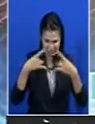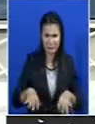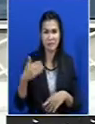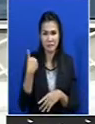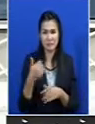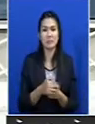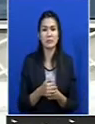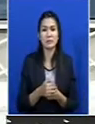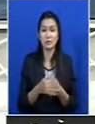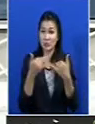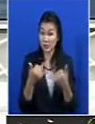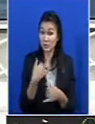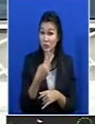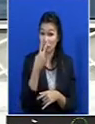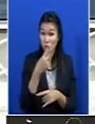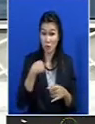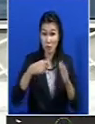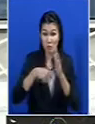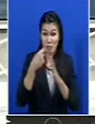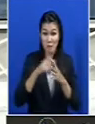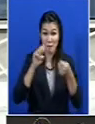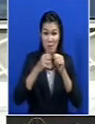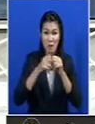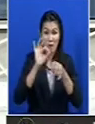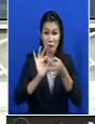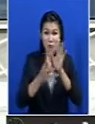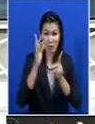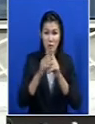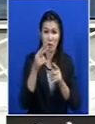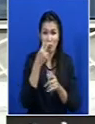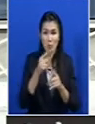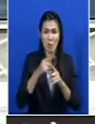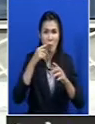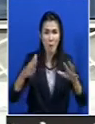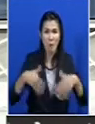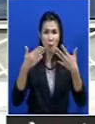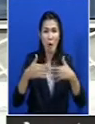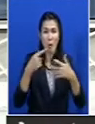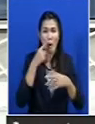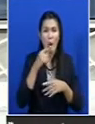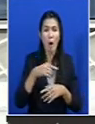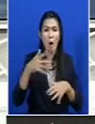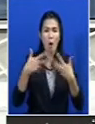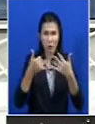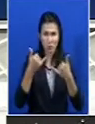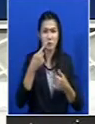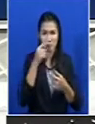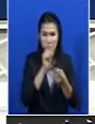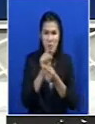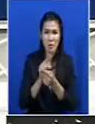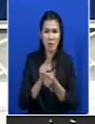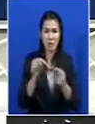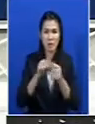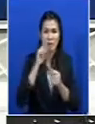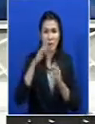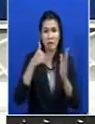นะครับ หากมาดูที่จุดต้นเหตุของปัญหาที่เกิดทำไฟไหม้นะครับนั่นก็คือจุดความร้อนหรือว่าจุดฮอตสปอตที่ยังคงเกิดขึ้นณเวลานี้ในบริเวณของพื้น